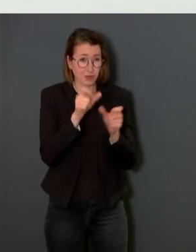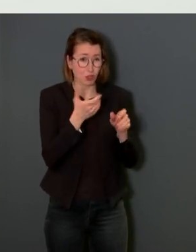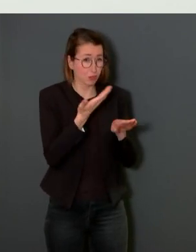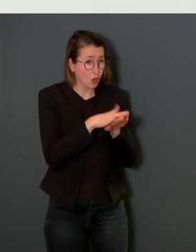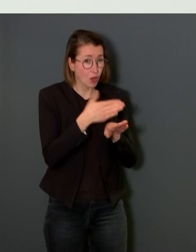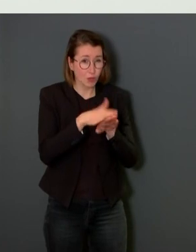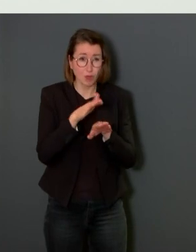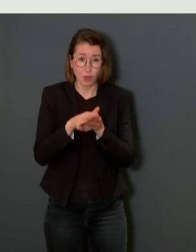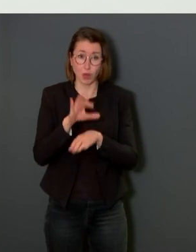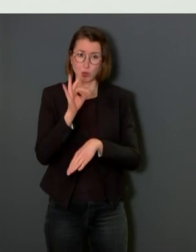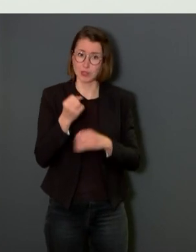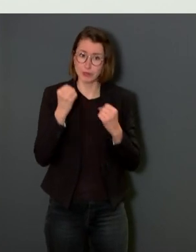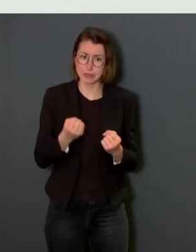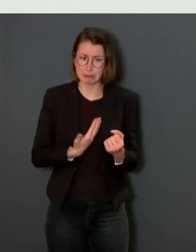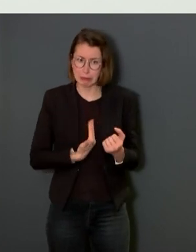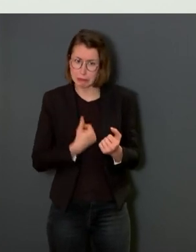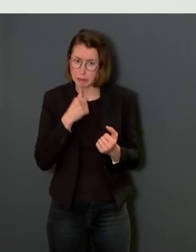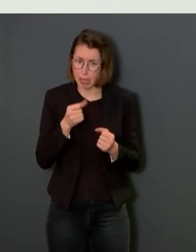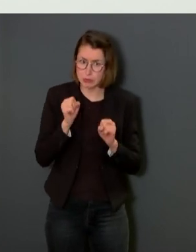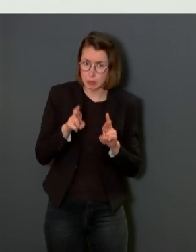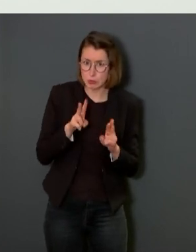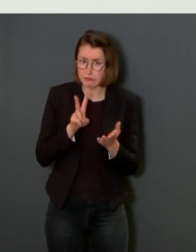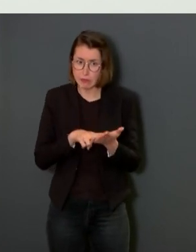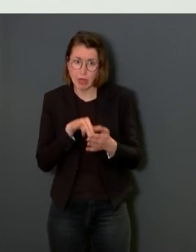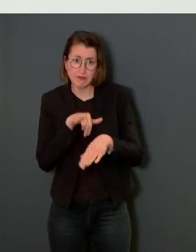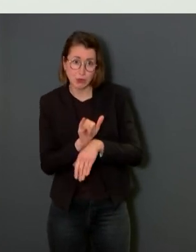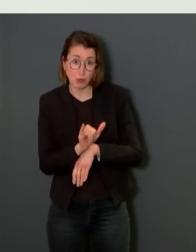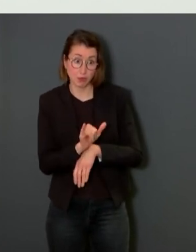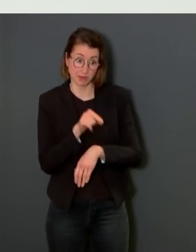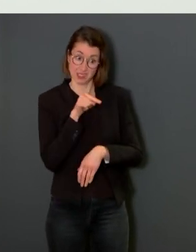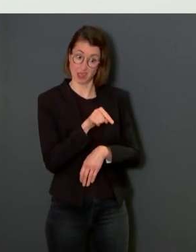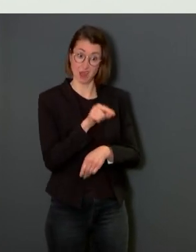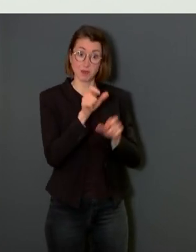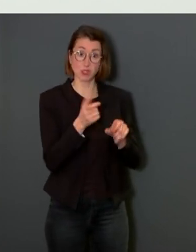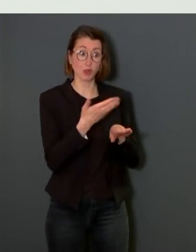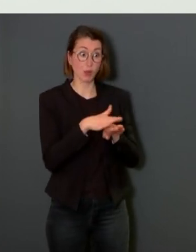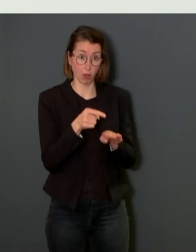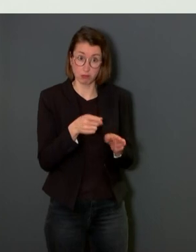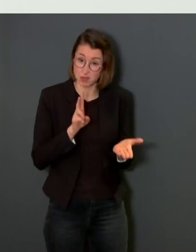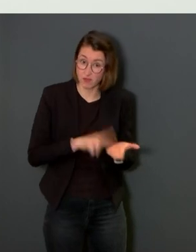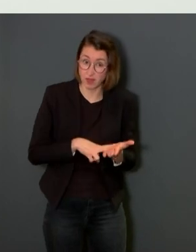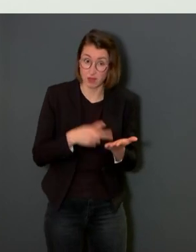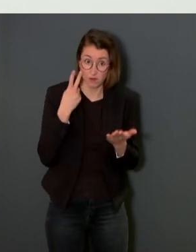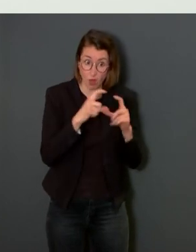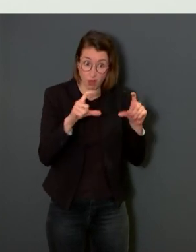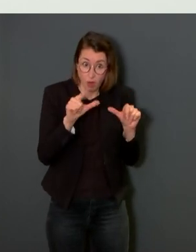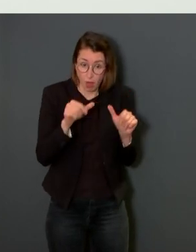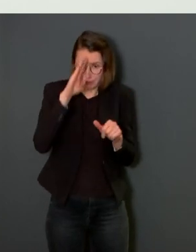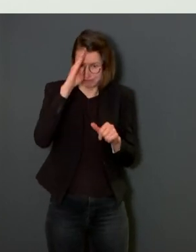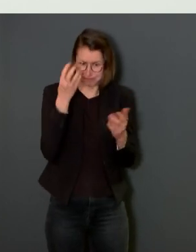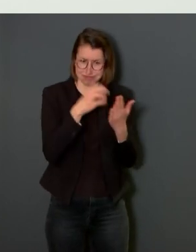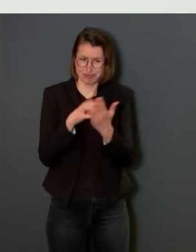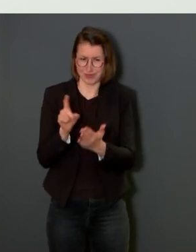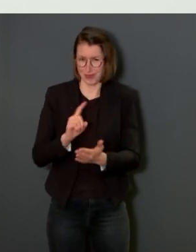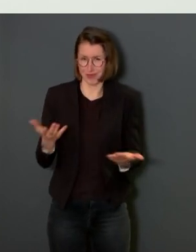réalité. Et c'est une réalité qu'on ne peut pas nier. Ce qui se passe, c'est qu'il y a beaucoup plus de gens qui, malheureusement, qu'on